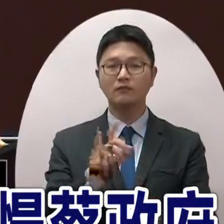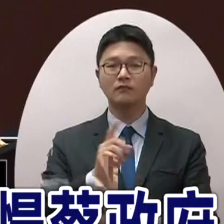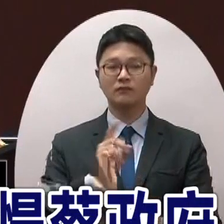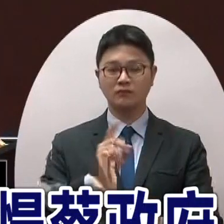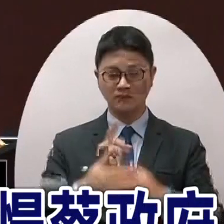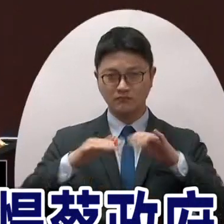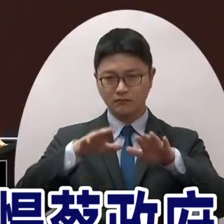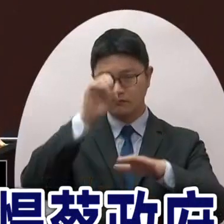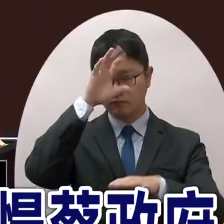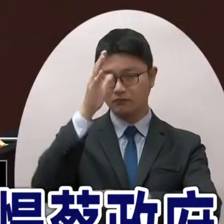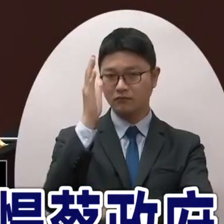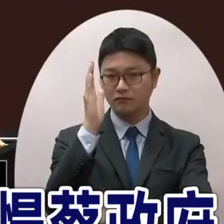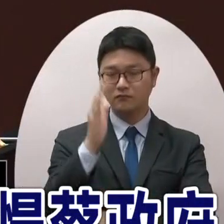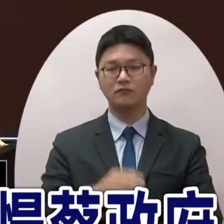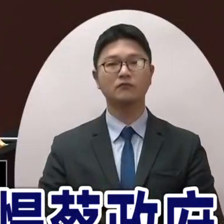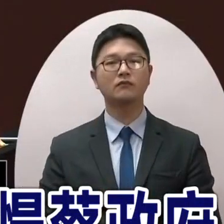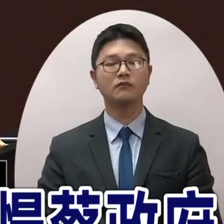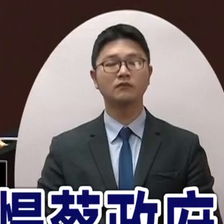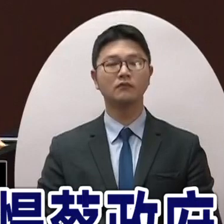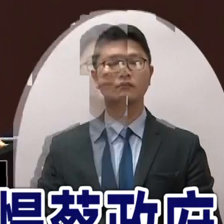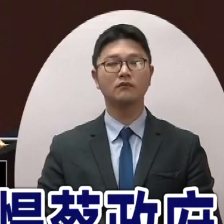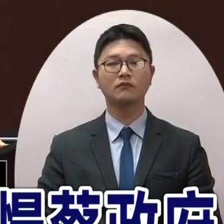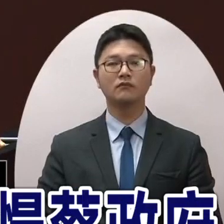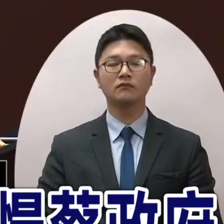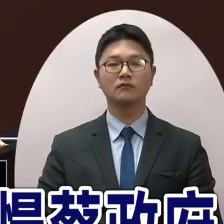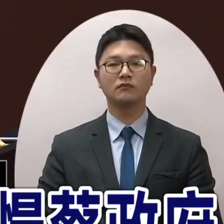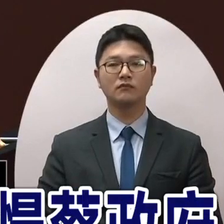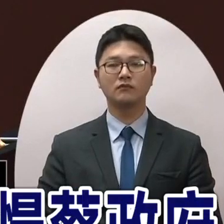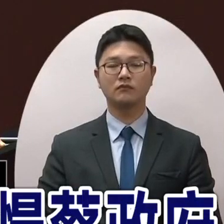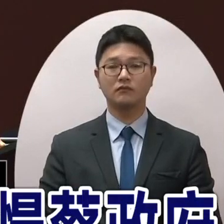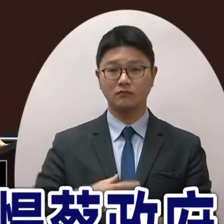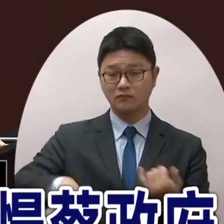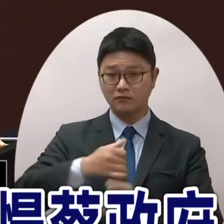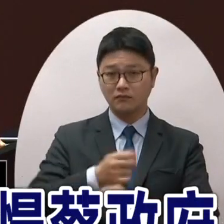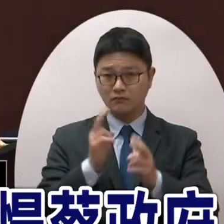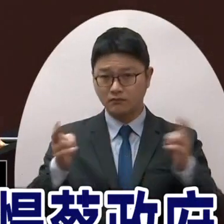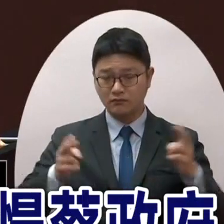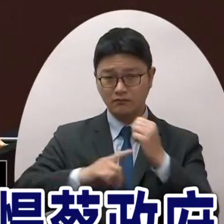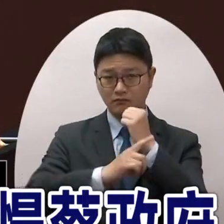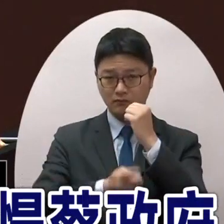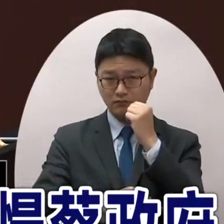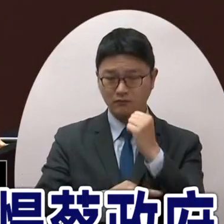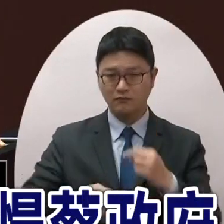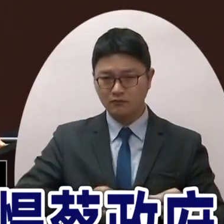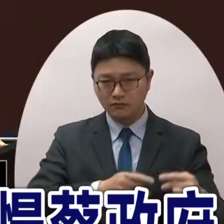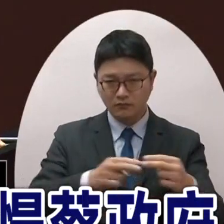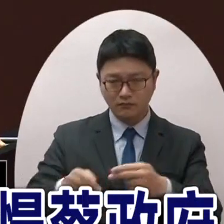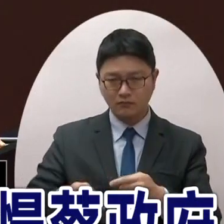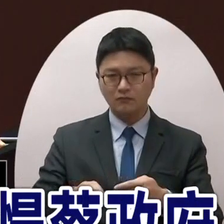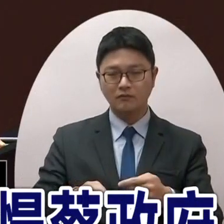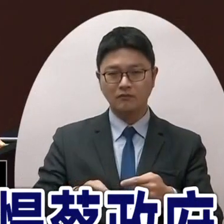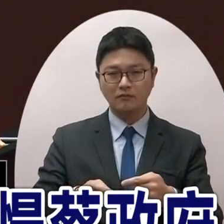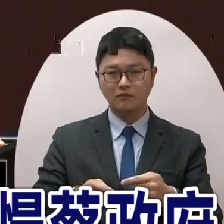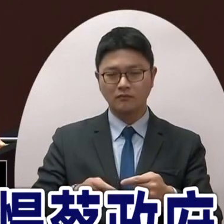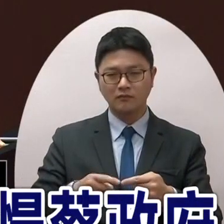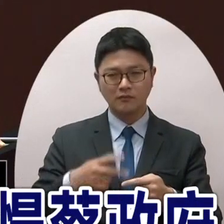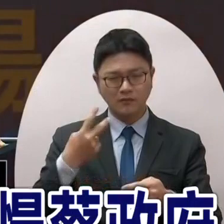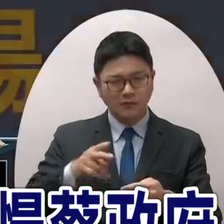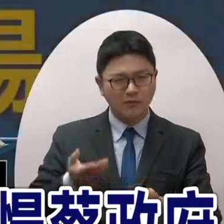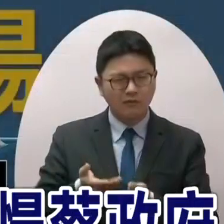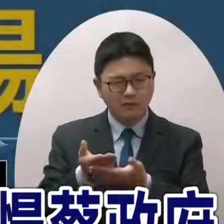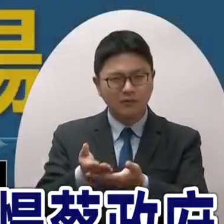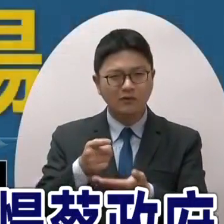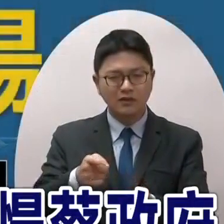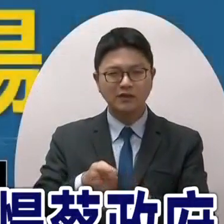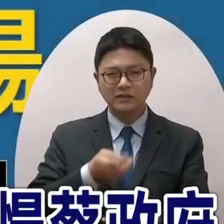民进党政府透过权动法的修正来夹带内戒严